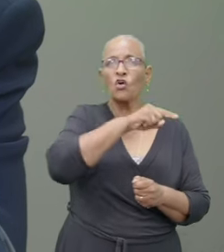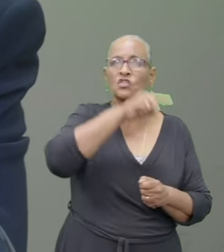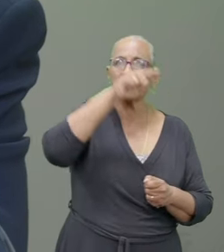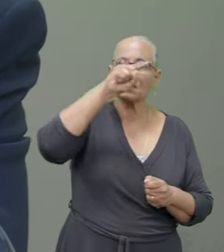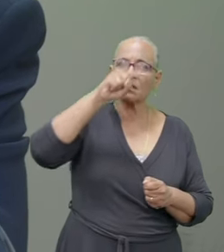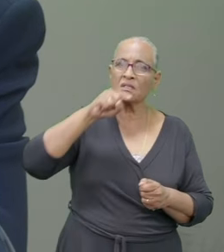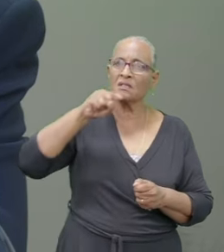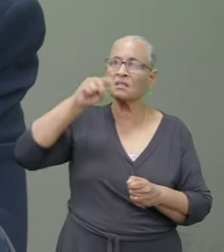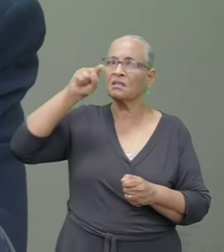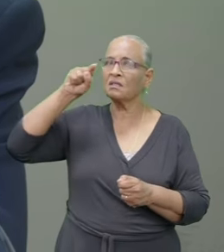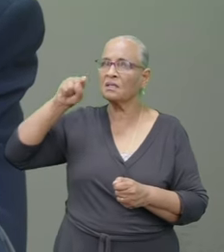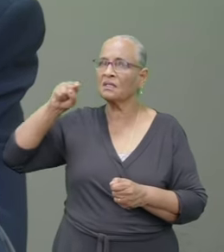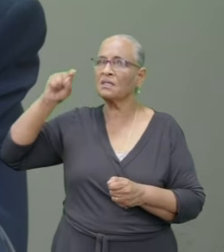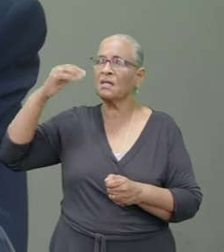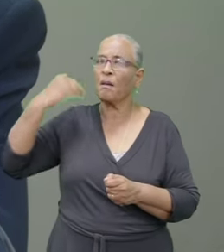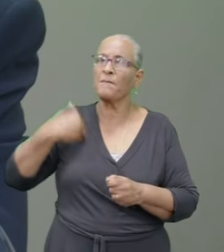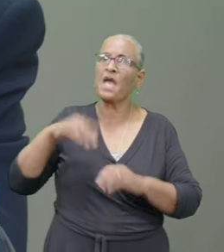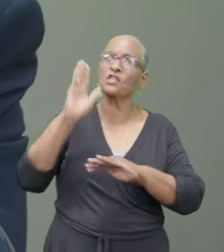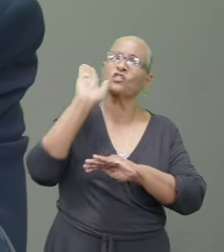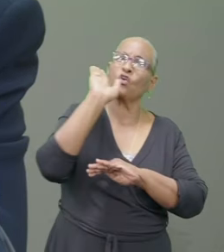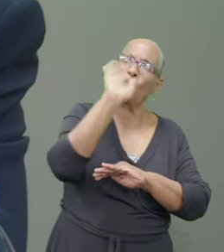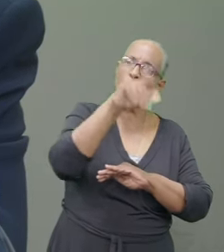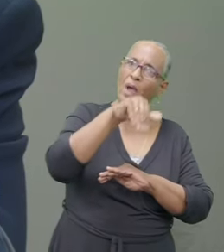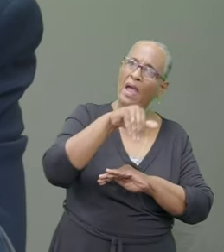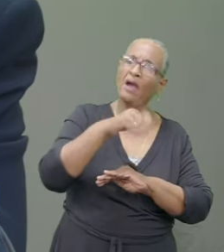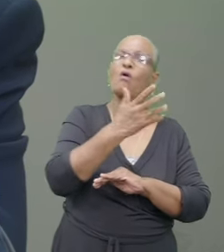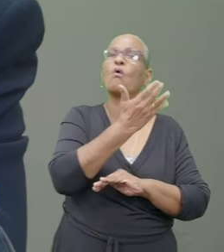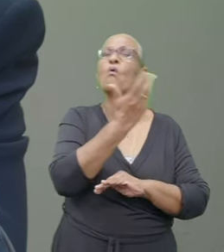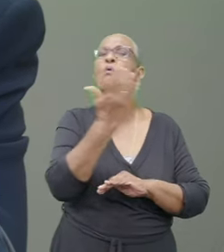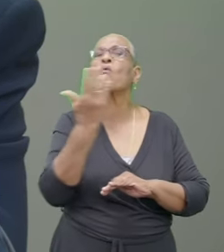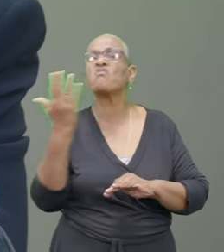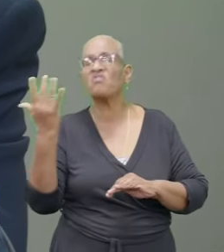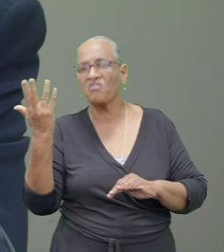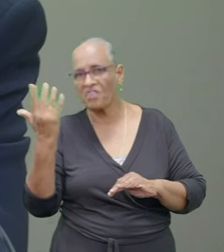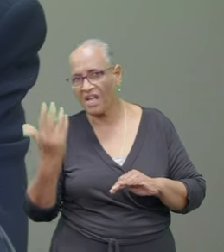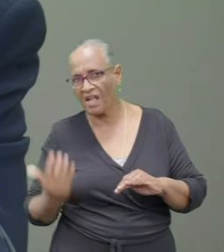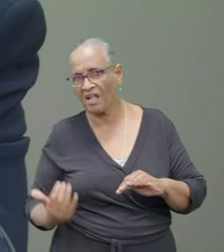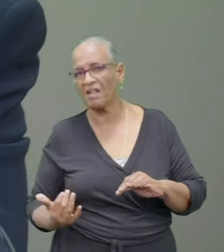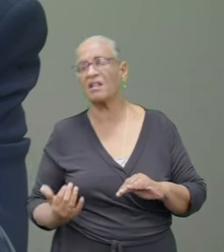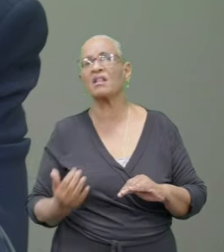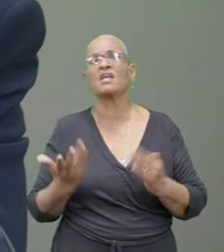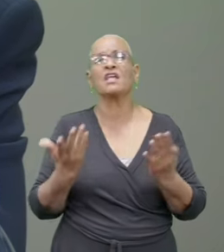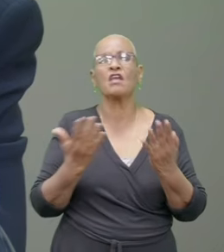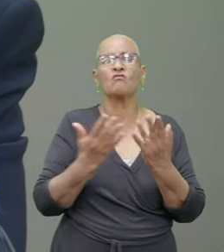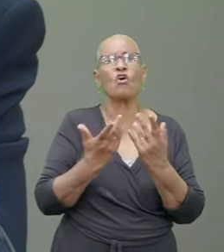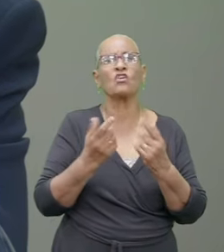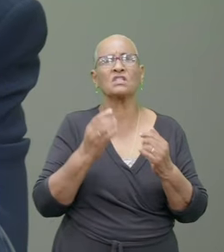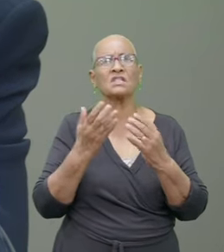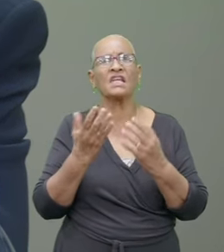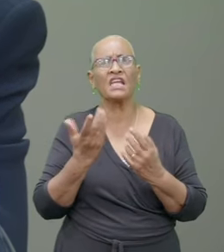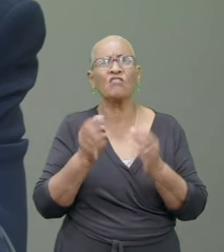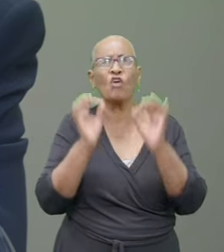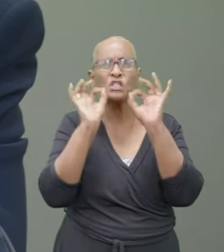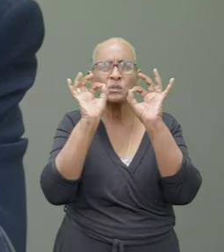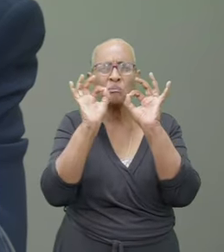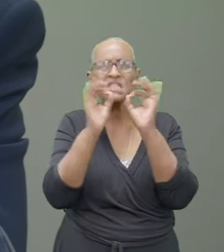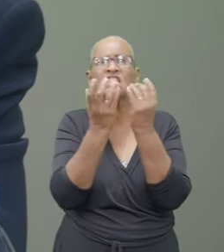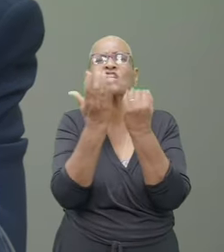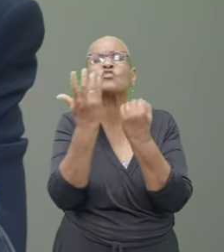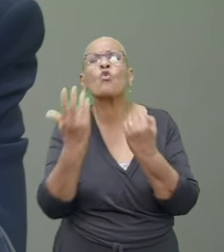betreft het vertrek. Niet vertrek, maar verklaringen afstaan. Dat geeft ons een indicatie over de trend